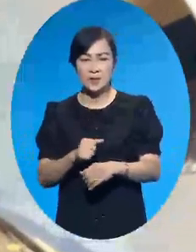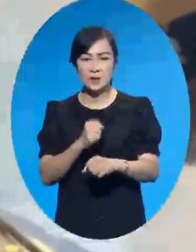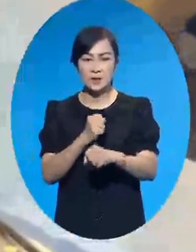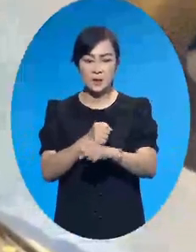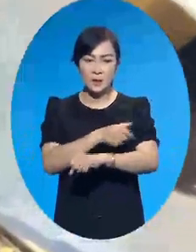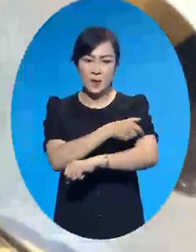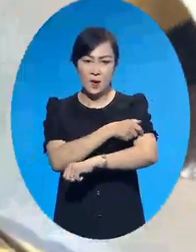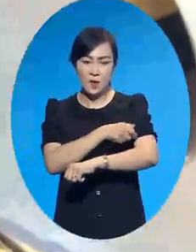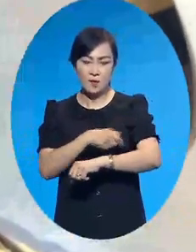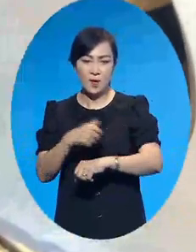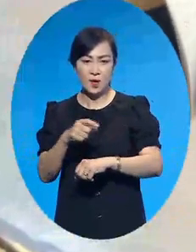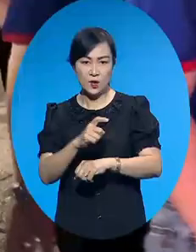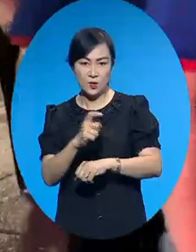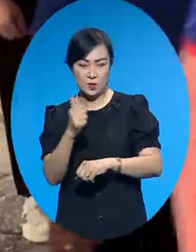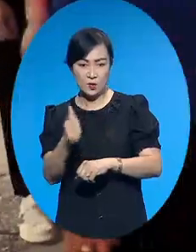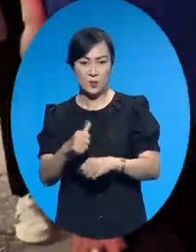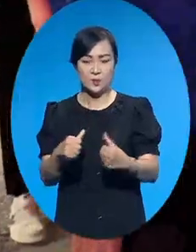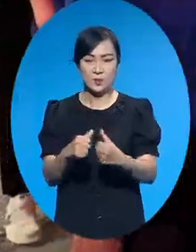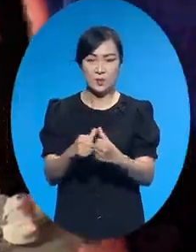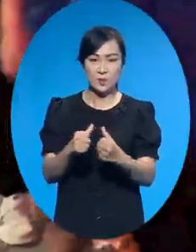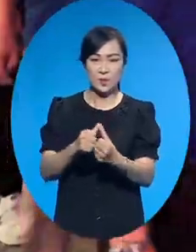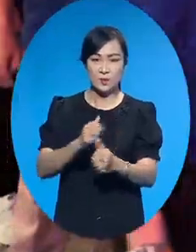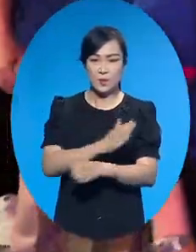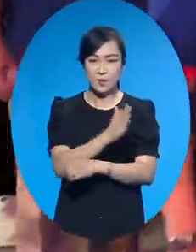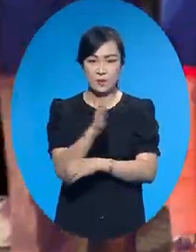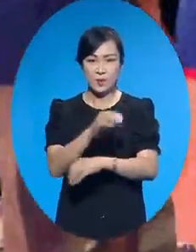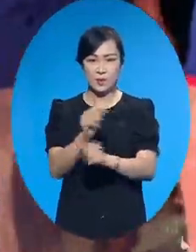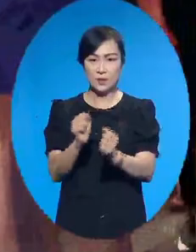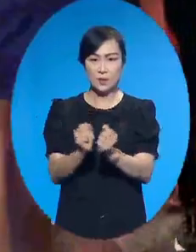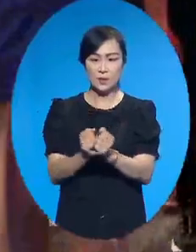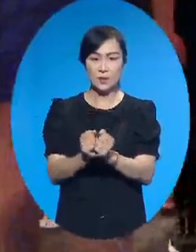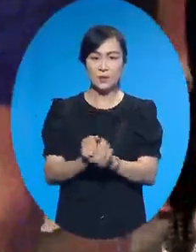bảo vệ lẽ phải, từ đó đóng góp tích cực vào sự phát triển của xã hội.